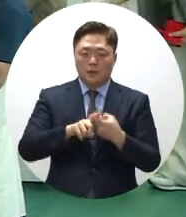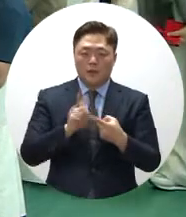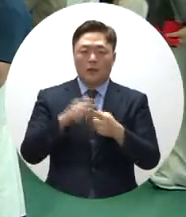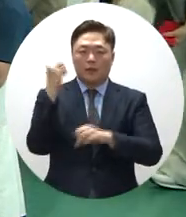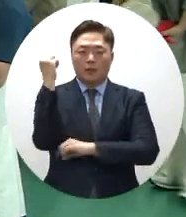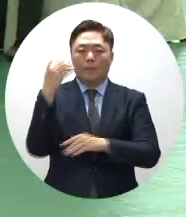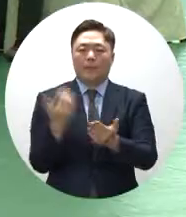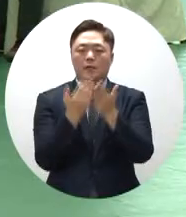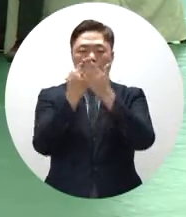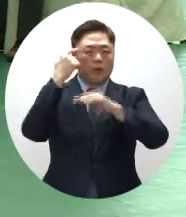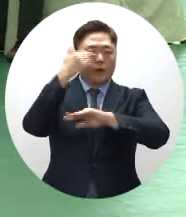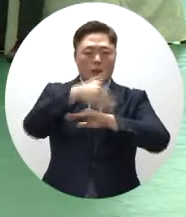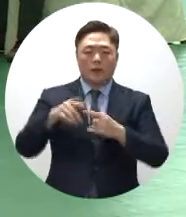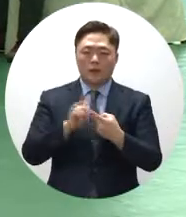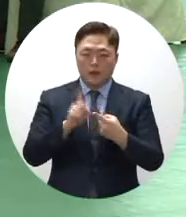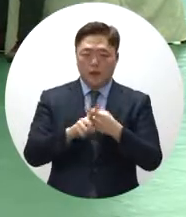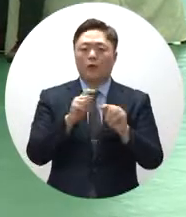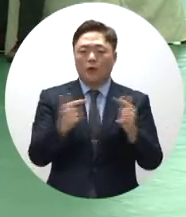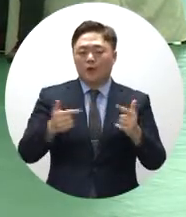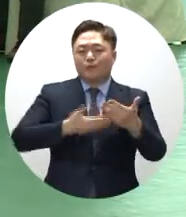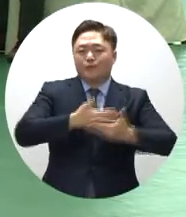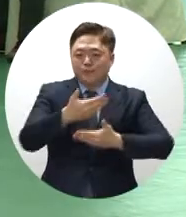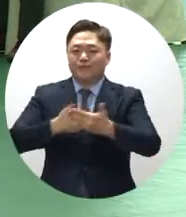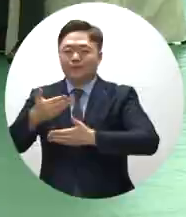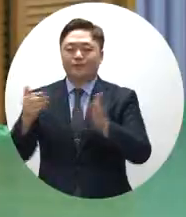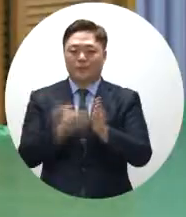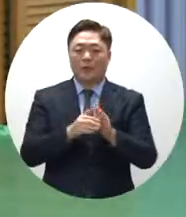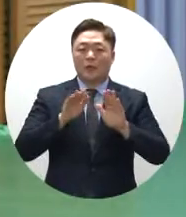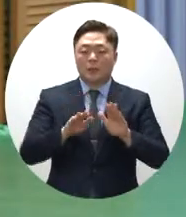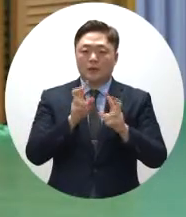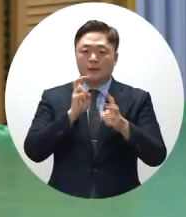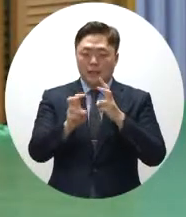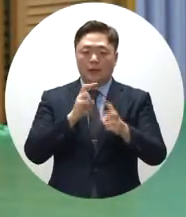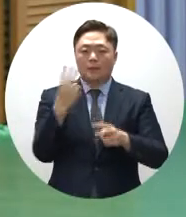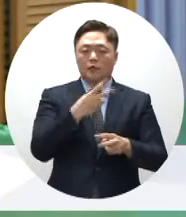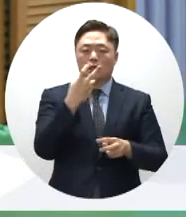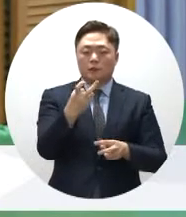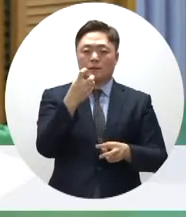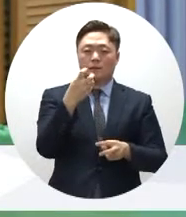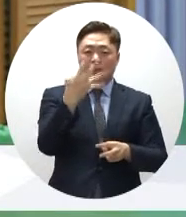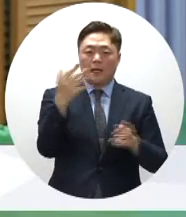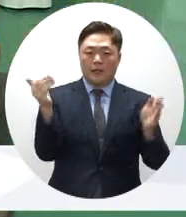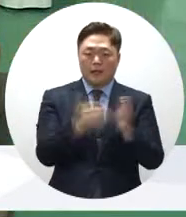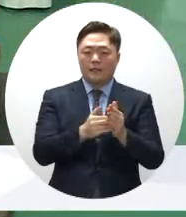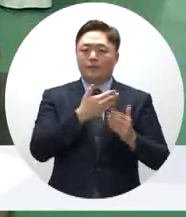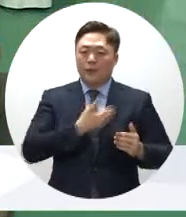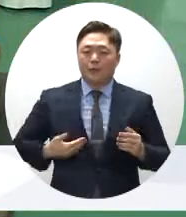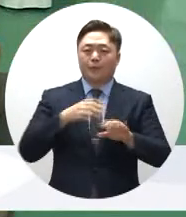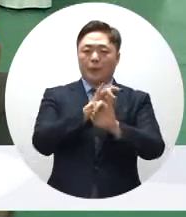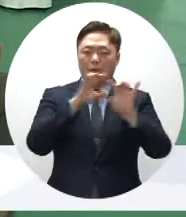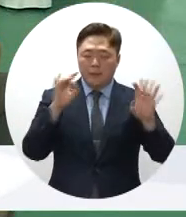위한 발전 방향에 대해 다양한 의견을 나눴습니다. 본 사업은 2024년까지